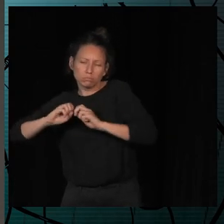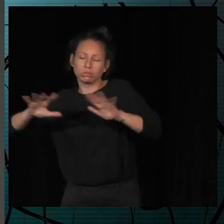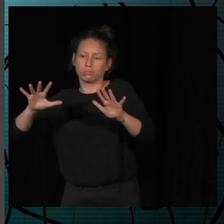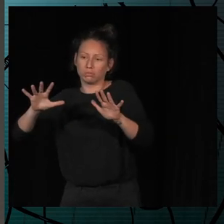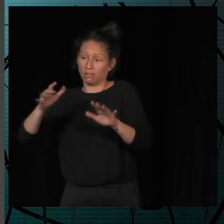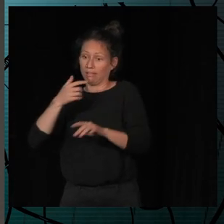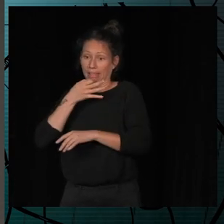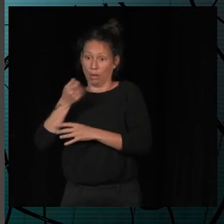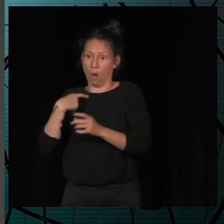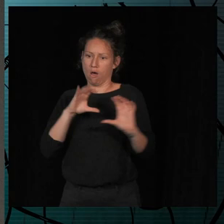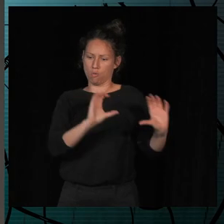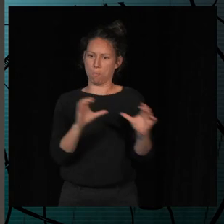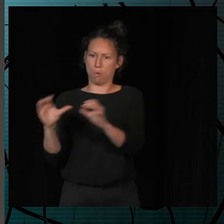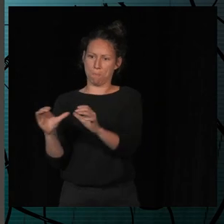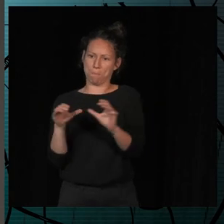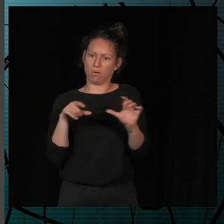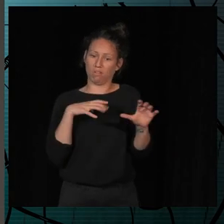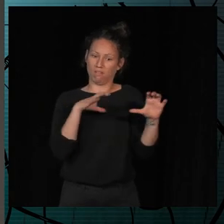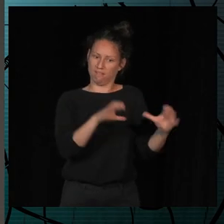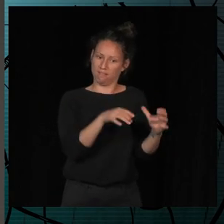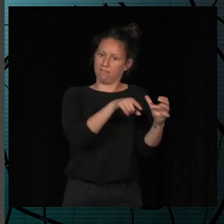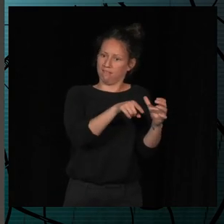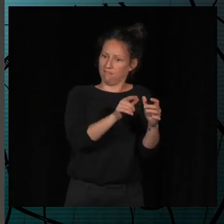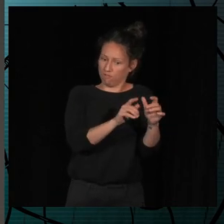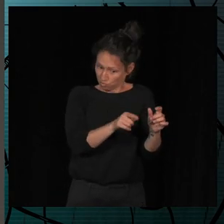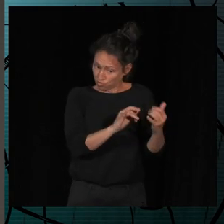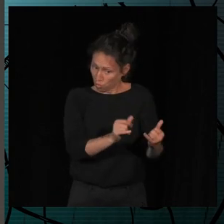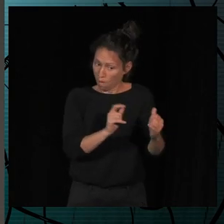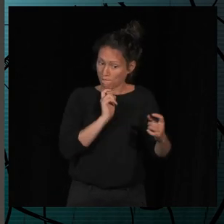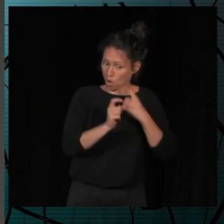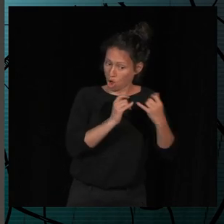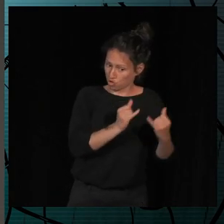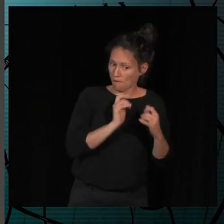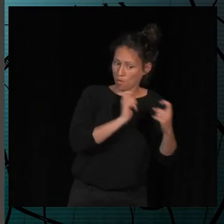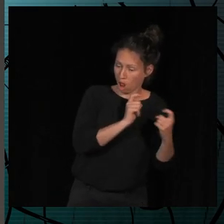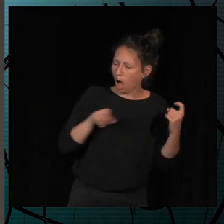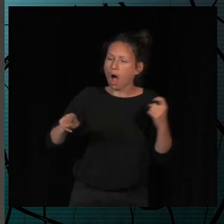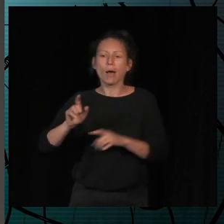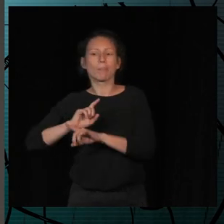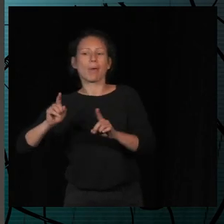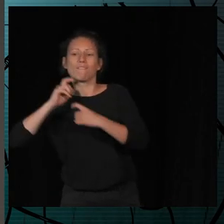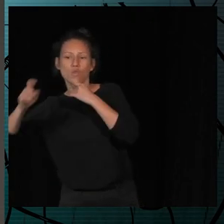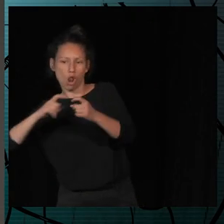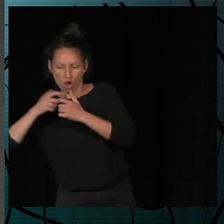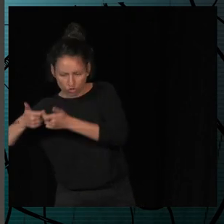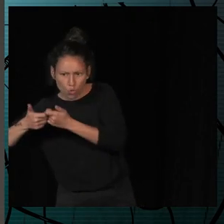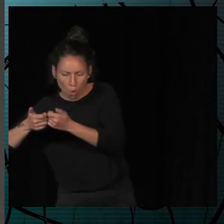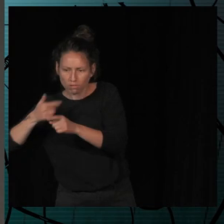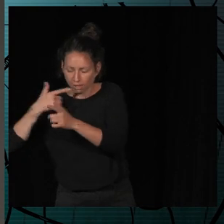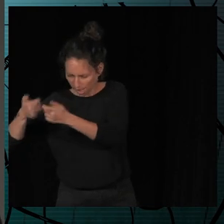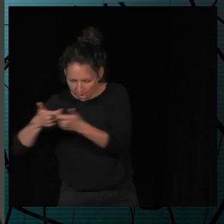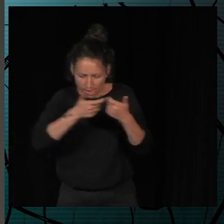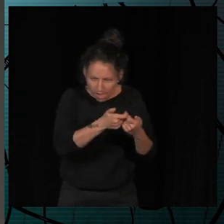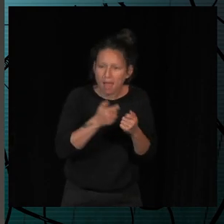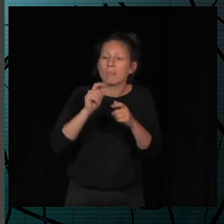et puis la moitié jouaient à des jeux violents puis après il remplissaient des questionnaires et la moitié jouit à des jeux non violents et après il remplissaiit des questionnaires et donc